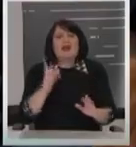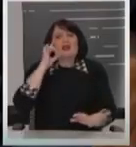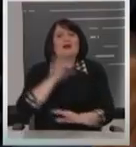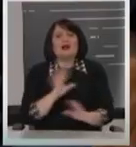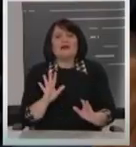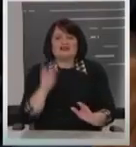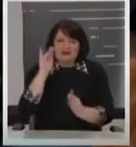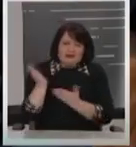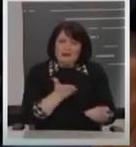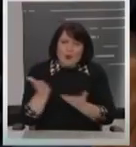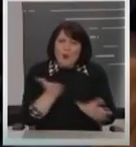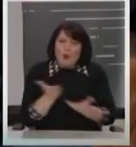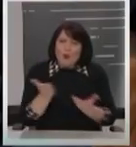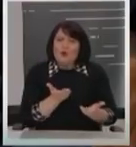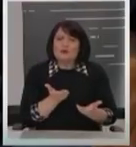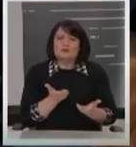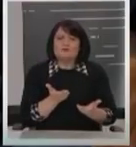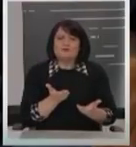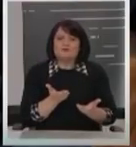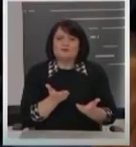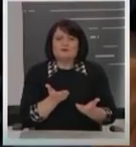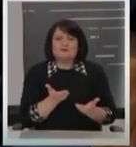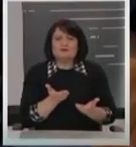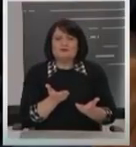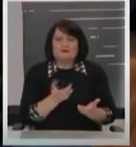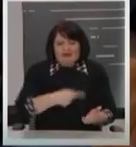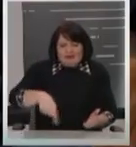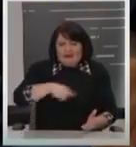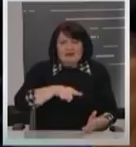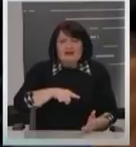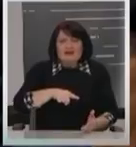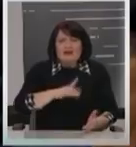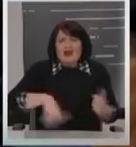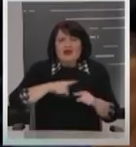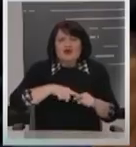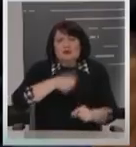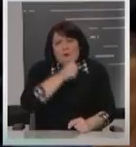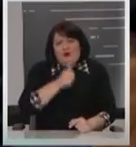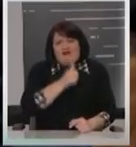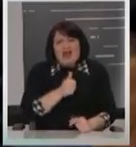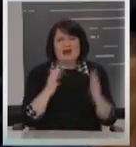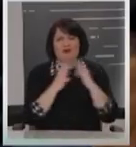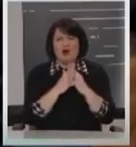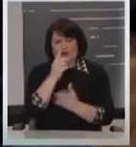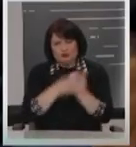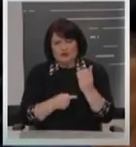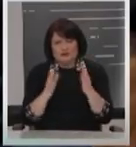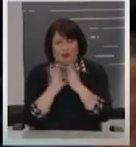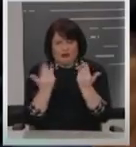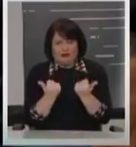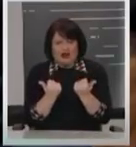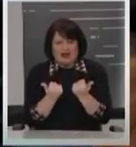και φιλοξενεί από το υστέρημα του ελληνικού λαού πρόσφυγες πολέμου, ενός πολέμου που δεν